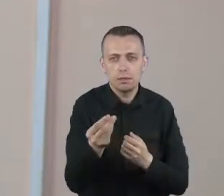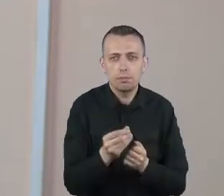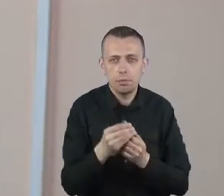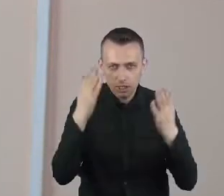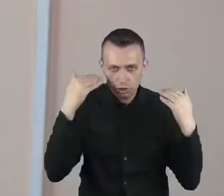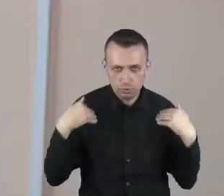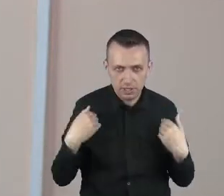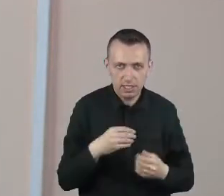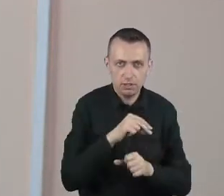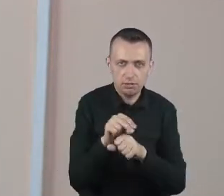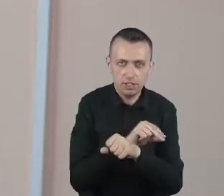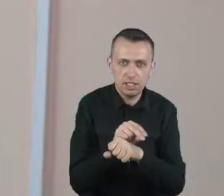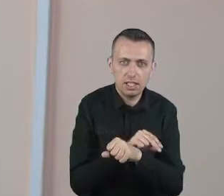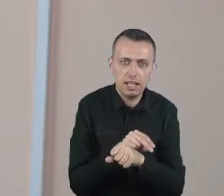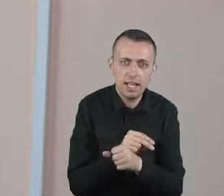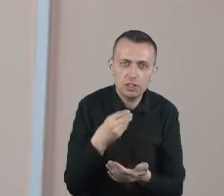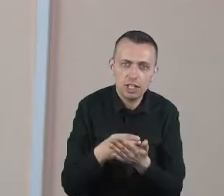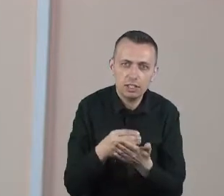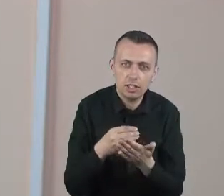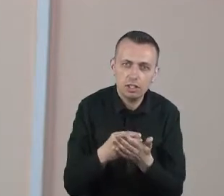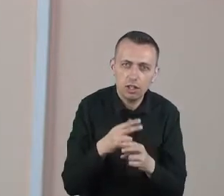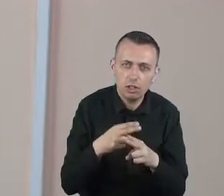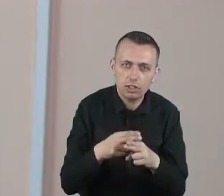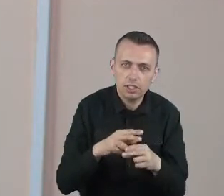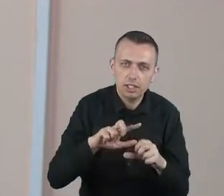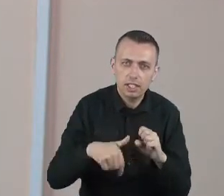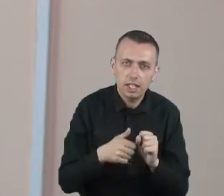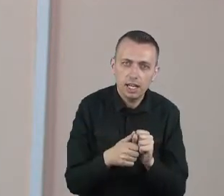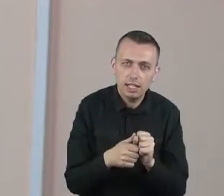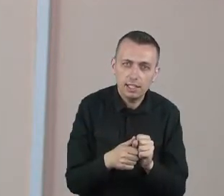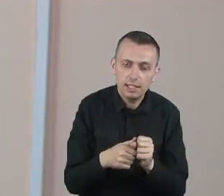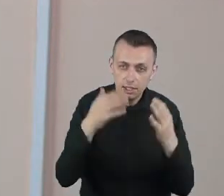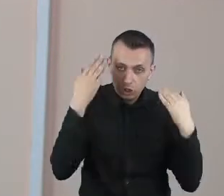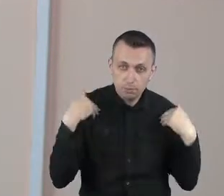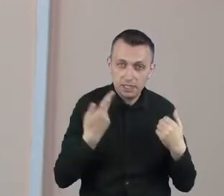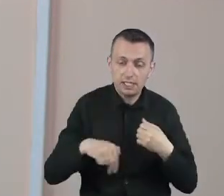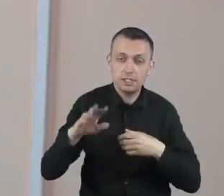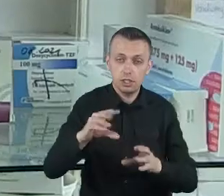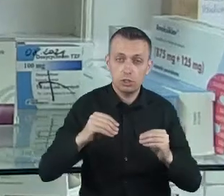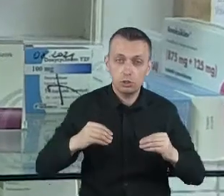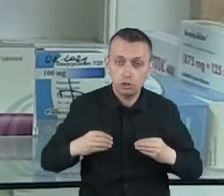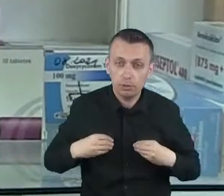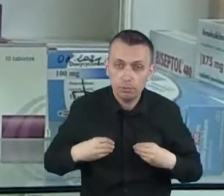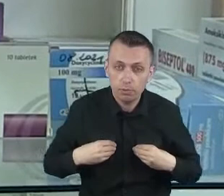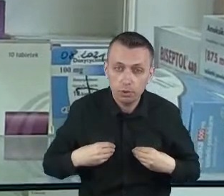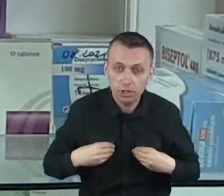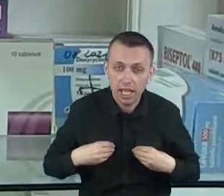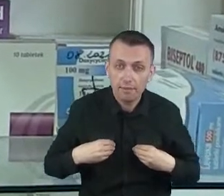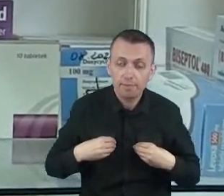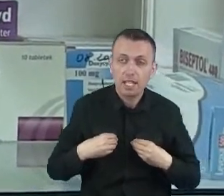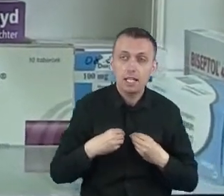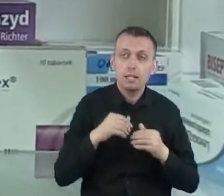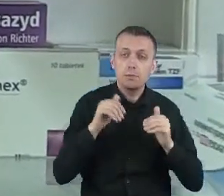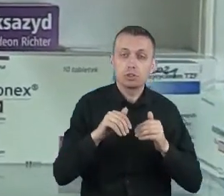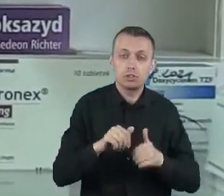Jeżeli szpital dostanie więcej pieniędzy z Narodowego Funduszu Zdrowia z przeznaczeniem na przykład na opracowanie stawek żywieniowych dla pacjentów, tak jak jest to w